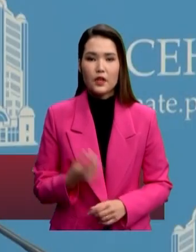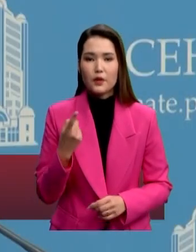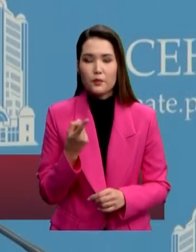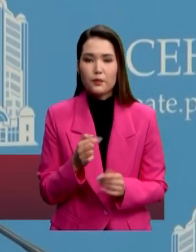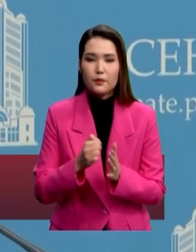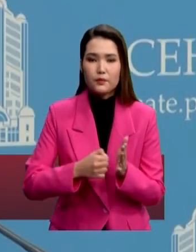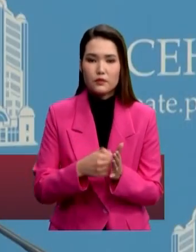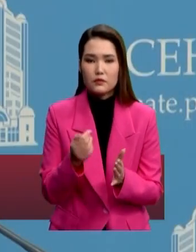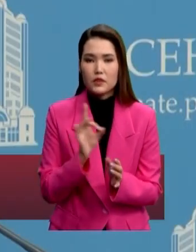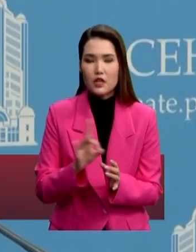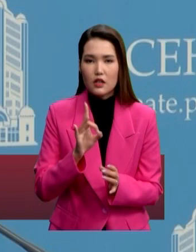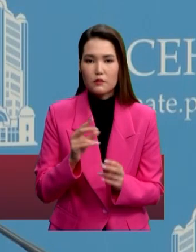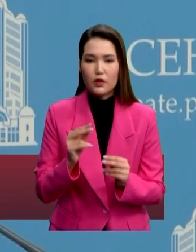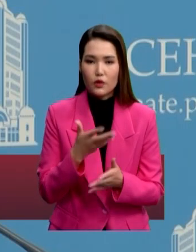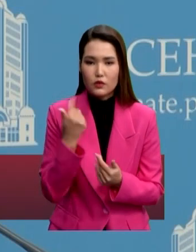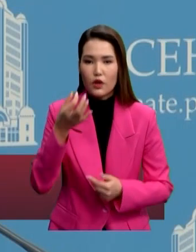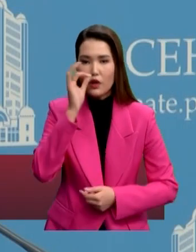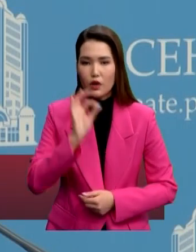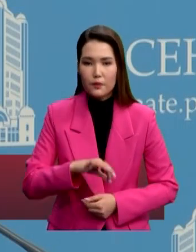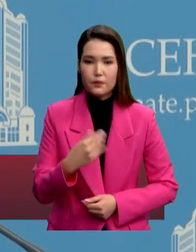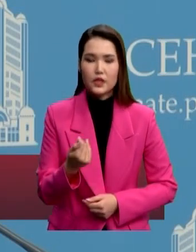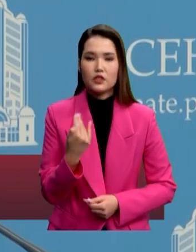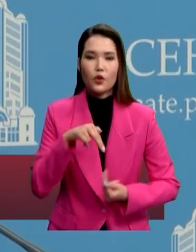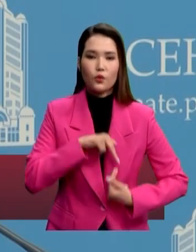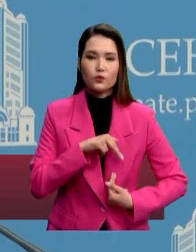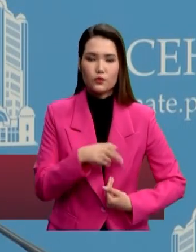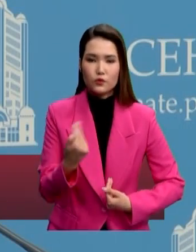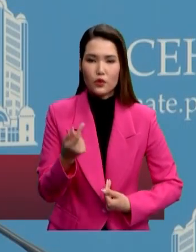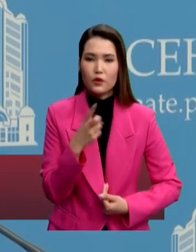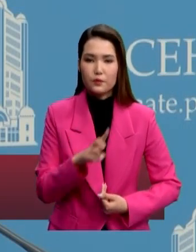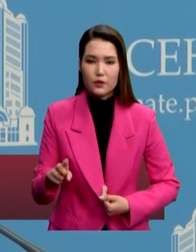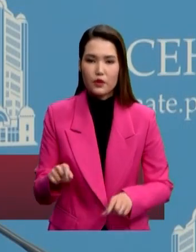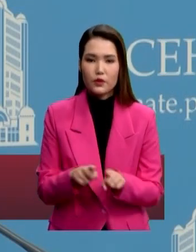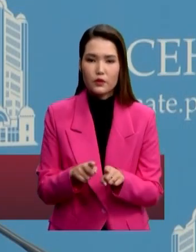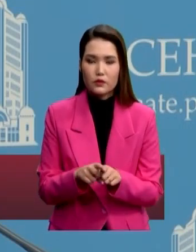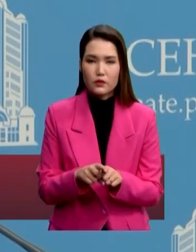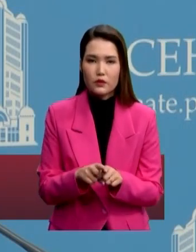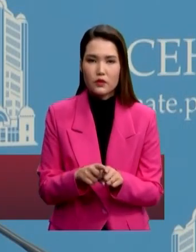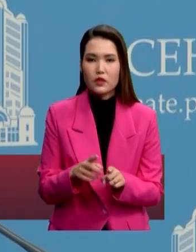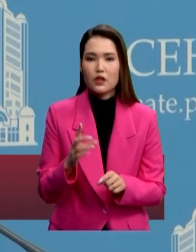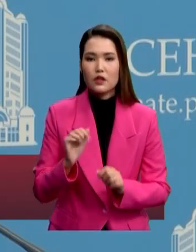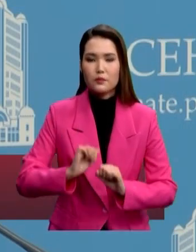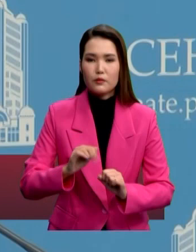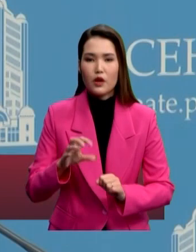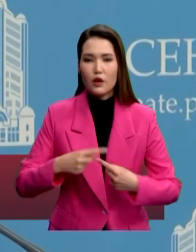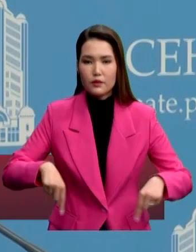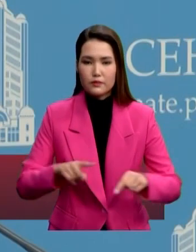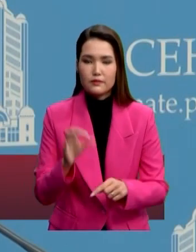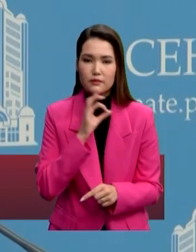почему казахстанцы не имеют права знать, сколько получают наши сотрудники СГО, КНБ и Минобороны? Насколько будет увеличена их